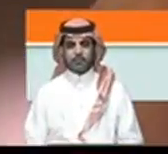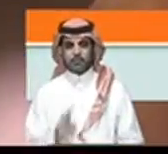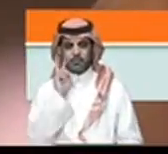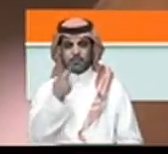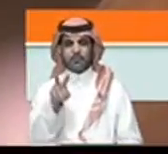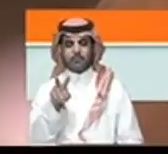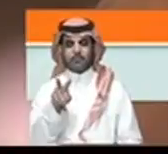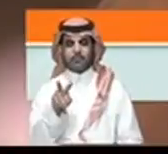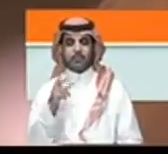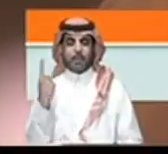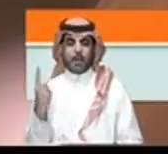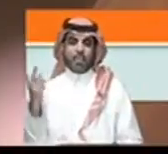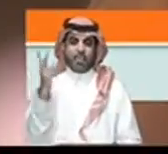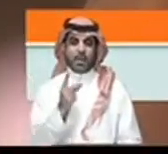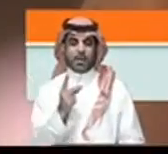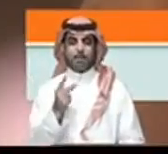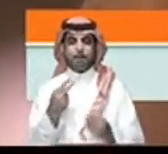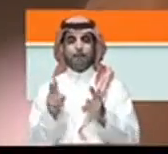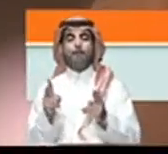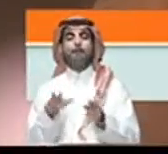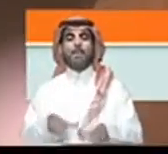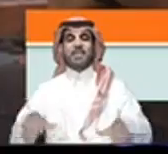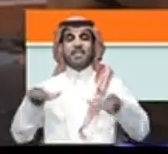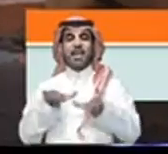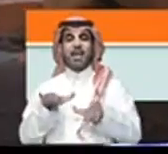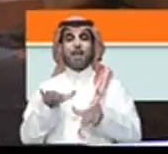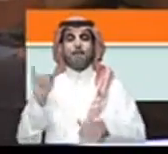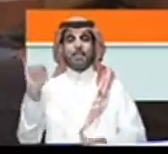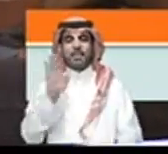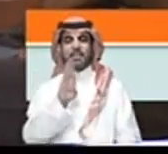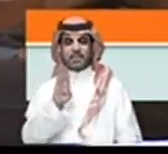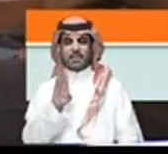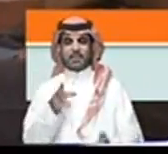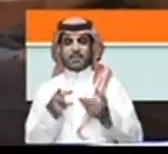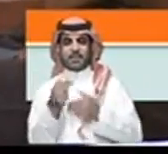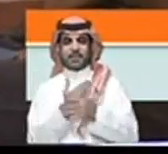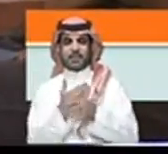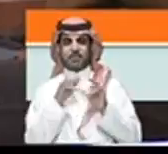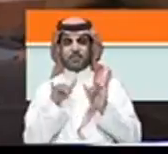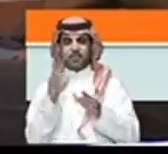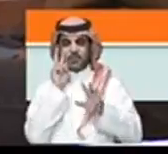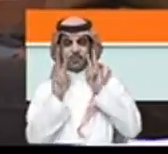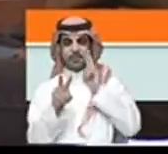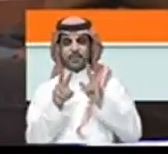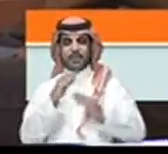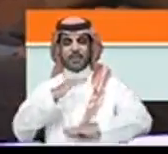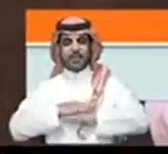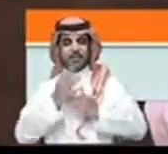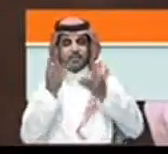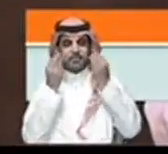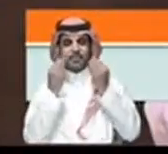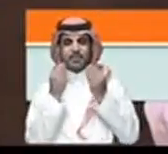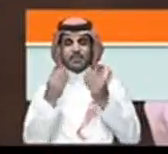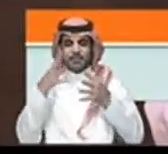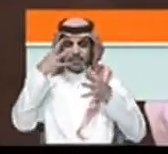للمره الثانيه يفتح مجلس مسك ابوابه مرتديه بشده من النفحات التربويه عنوانها